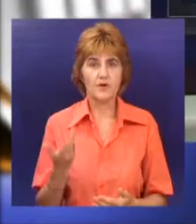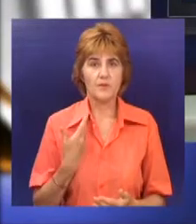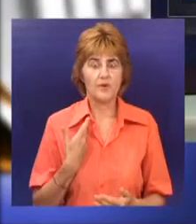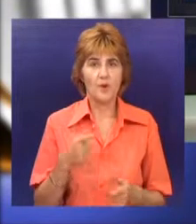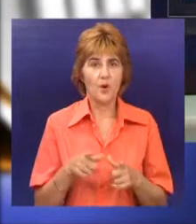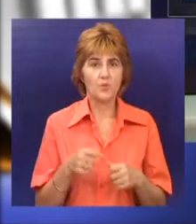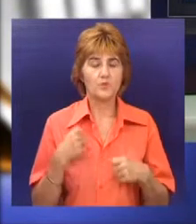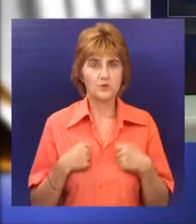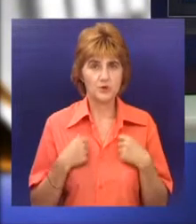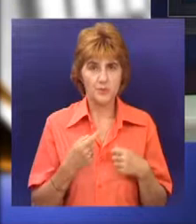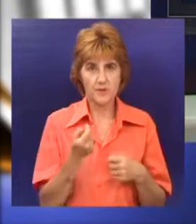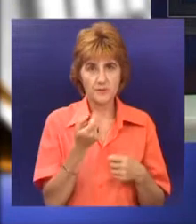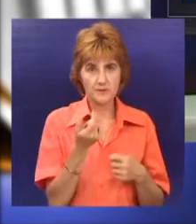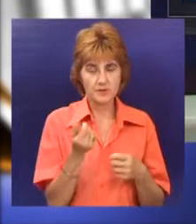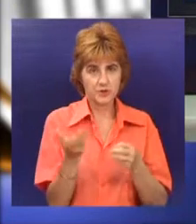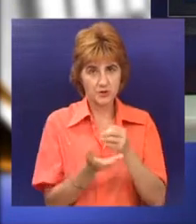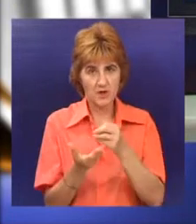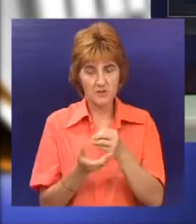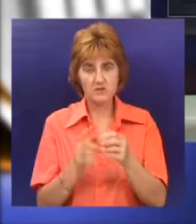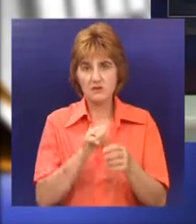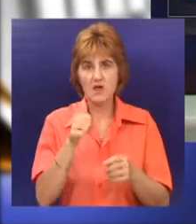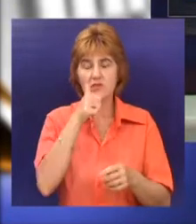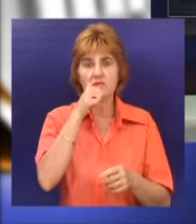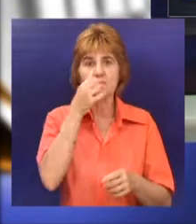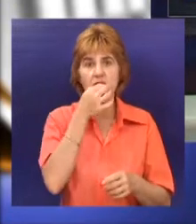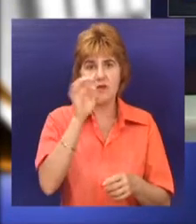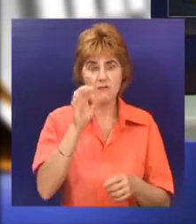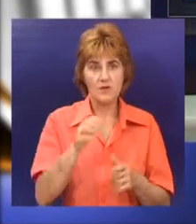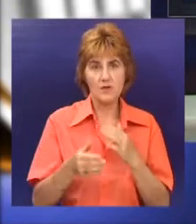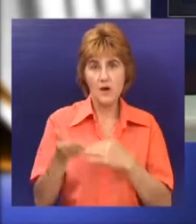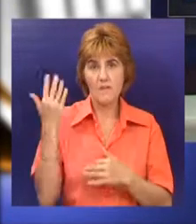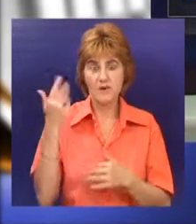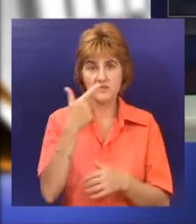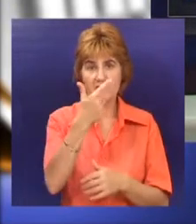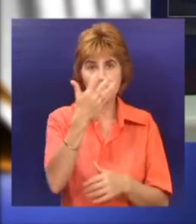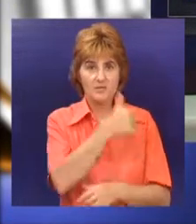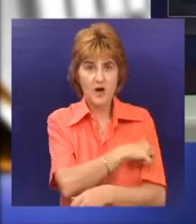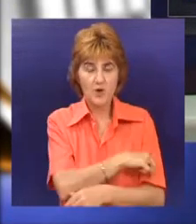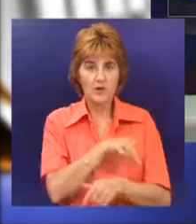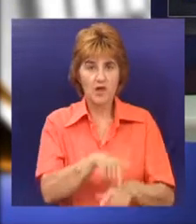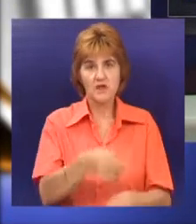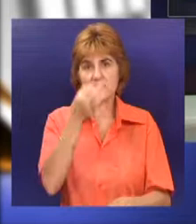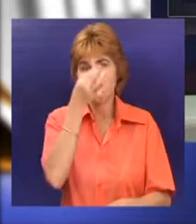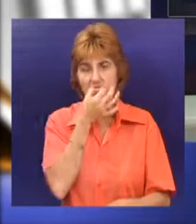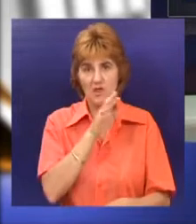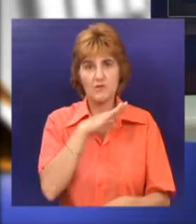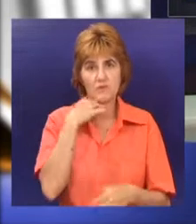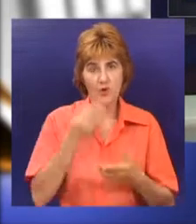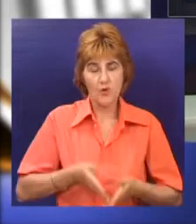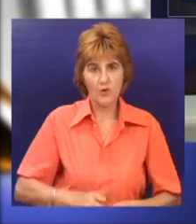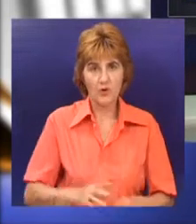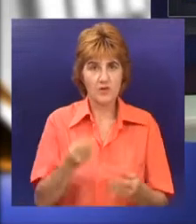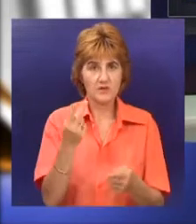Prinos pšenice u Subotici ostvaren u ovoj žetvenoj kampanji je najbolji u proteklih 25 godina, izjavio je za UEKO šef Gradske službe